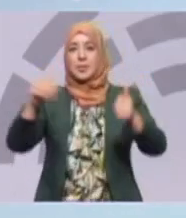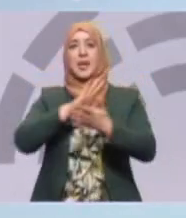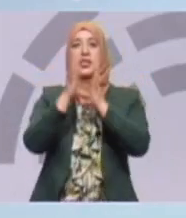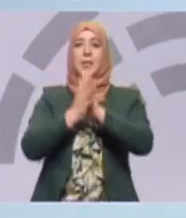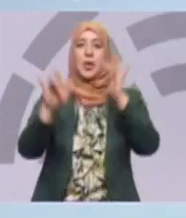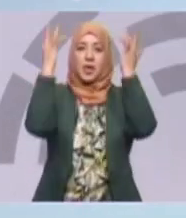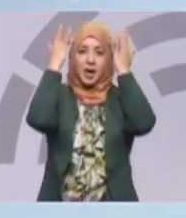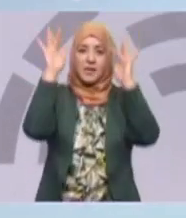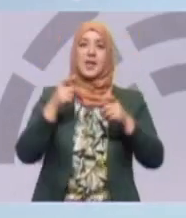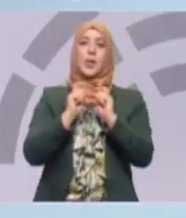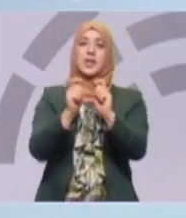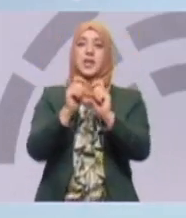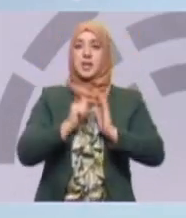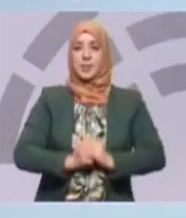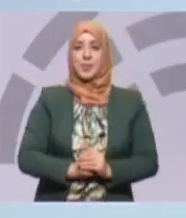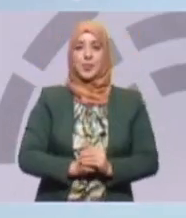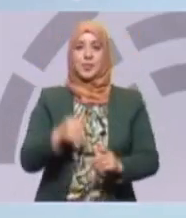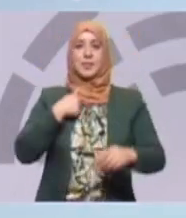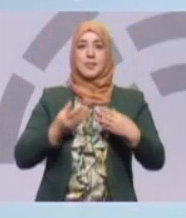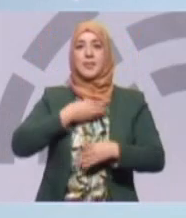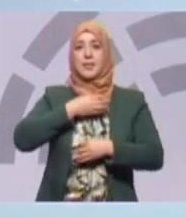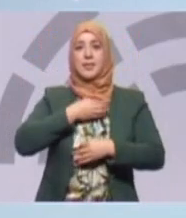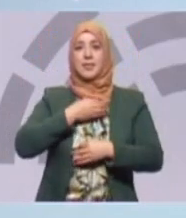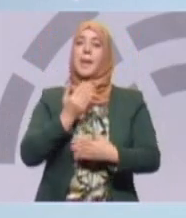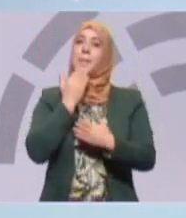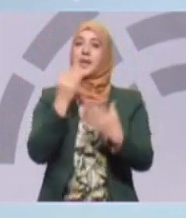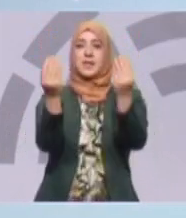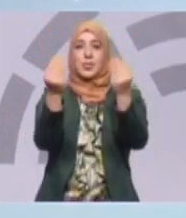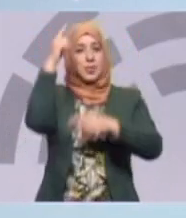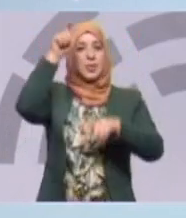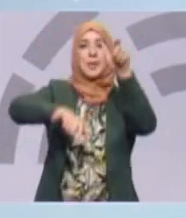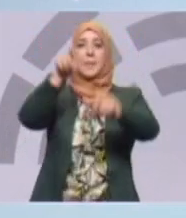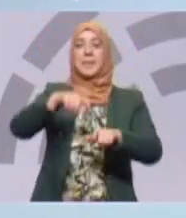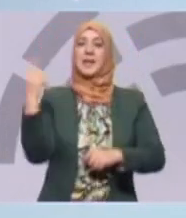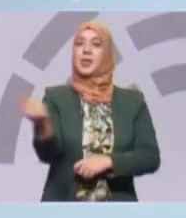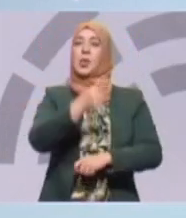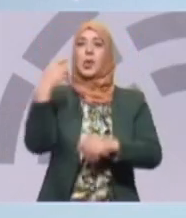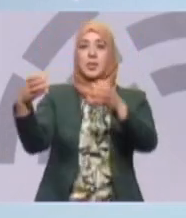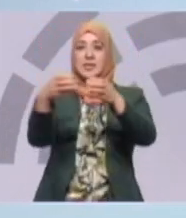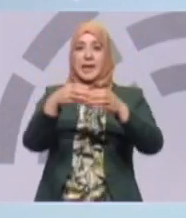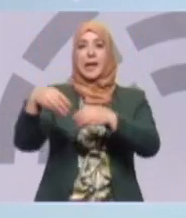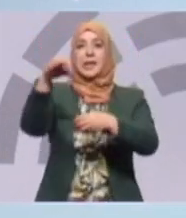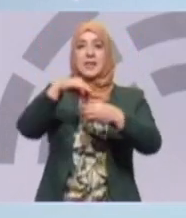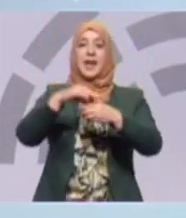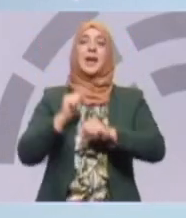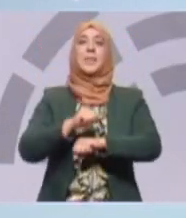وثقافيه وبلديه وسياسيه التوجه باسماء عبارات الشكر والتقدير الى ابناء جهه الكرام